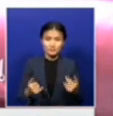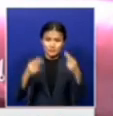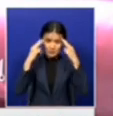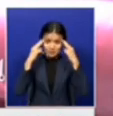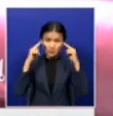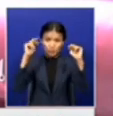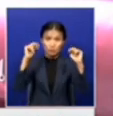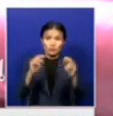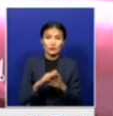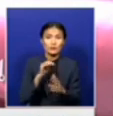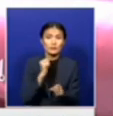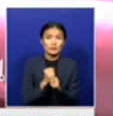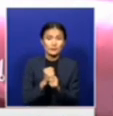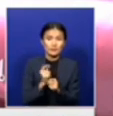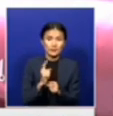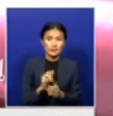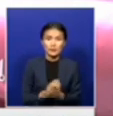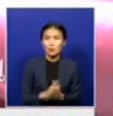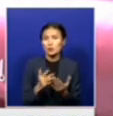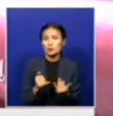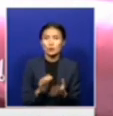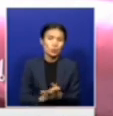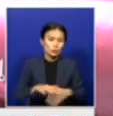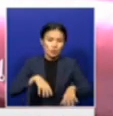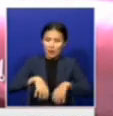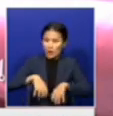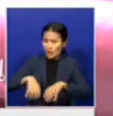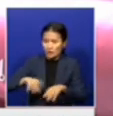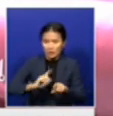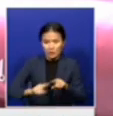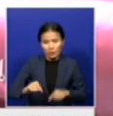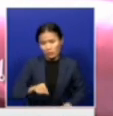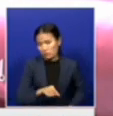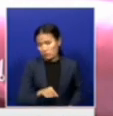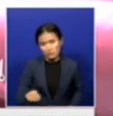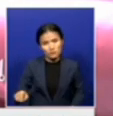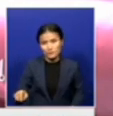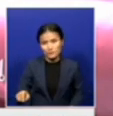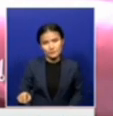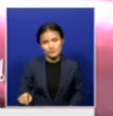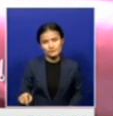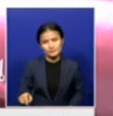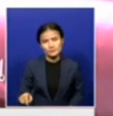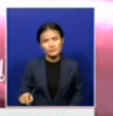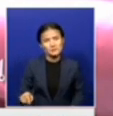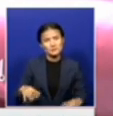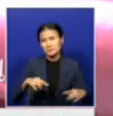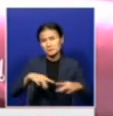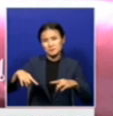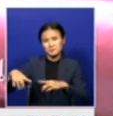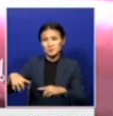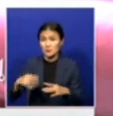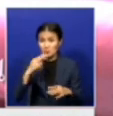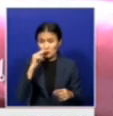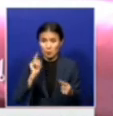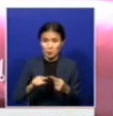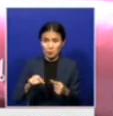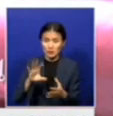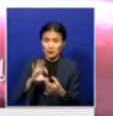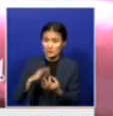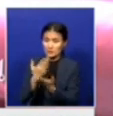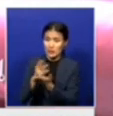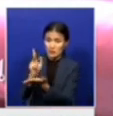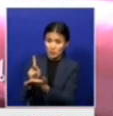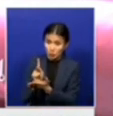การที่ล้มเหลวแทบทุกด้านไปดูแลกันกรองการใช้เงินกู้เพื่อฟื้นฟูเศรษฐกิ